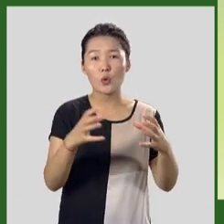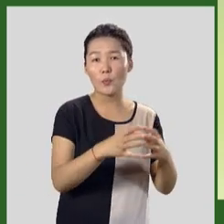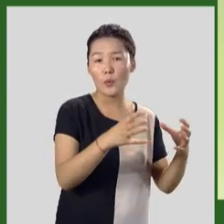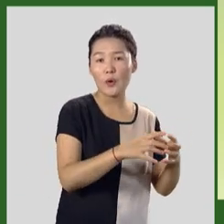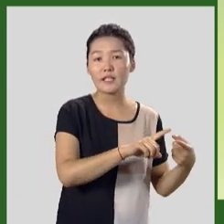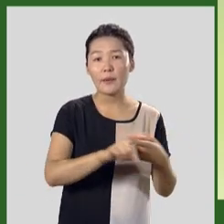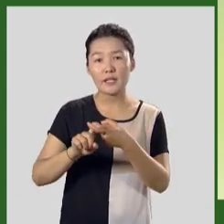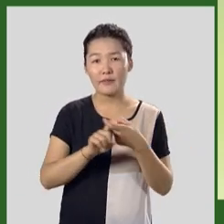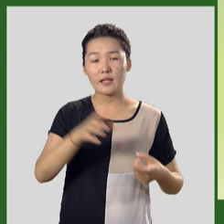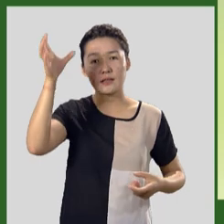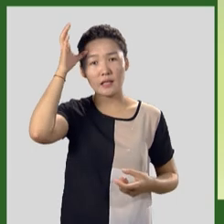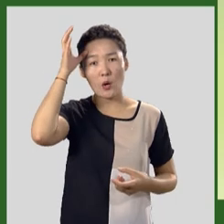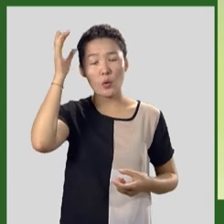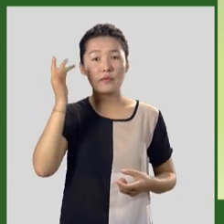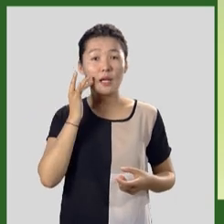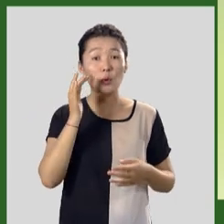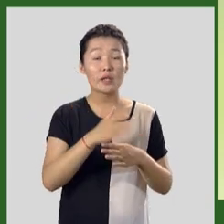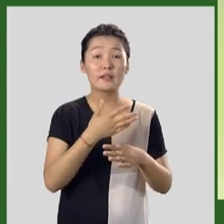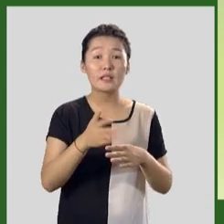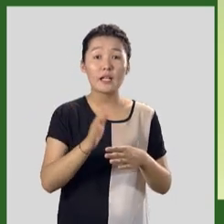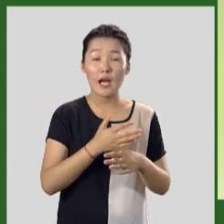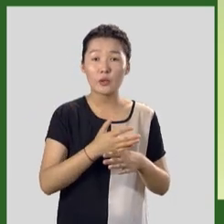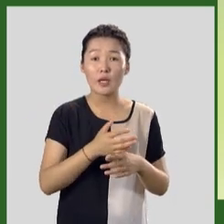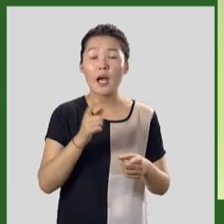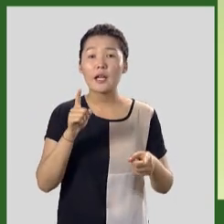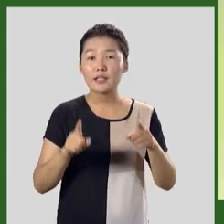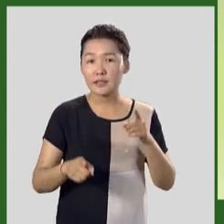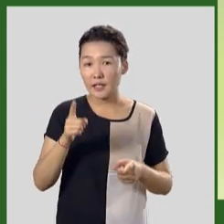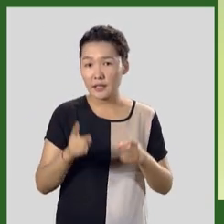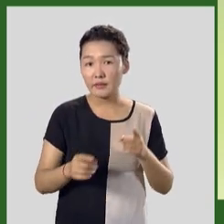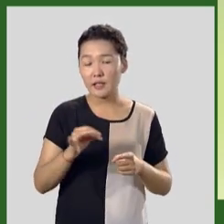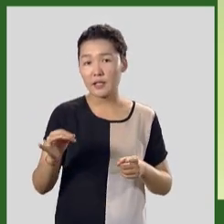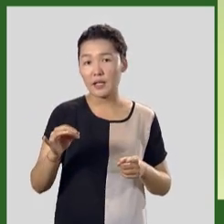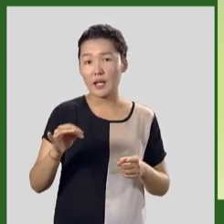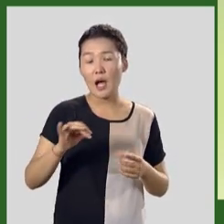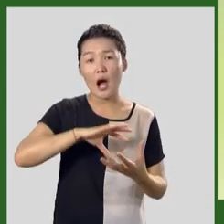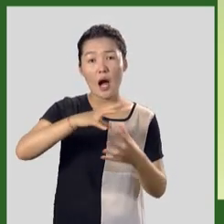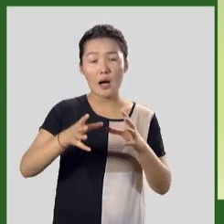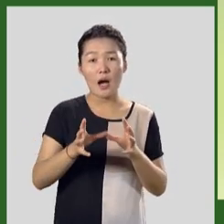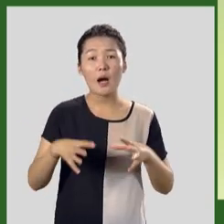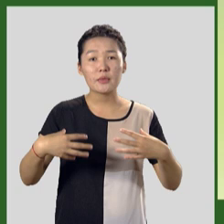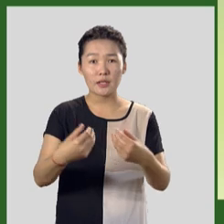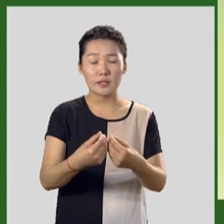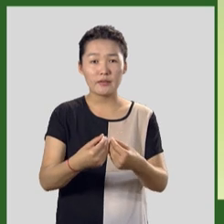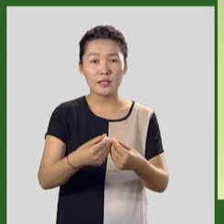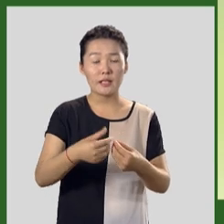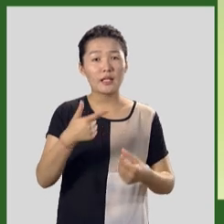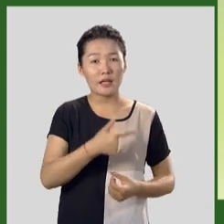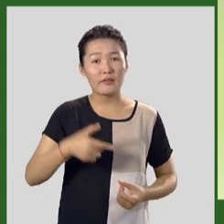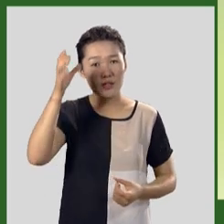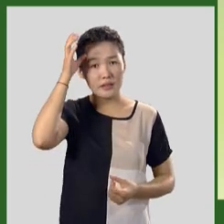наук, в которые выделяют естественные и общественные географические науки, количество